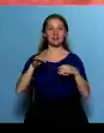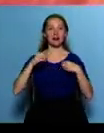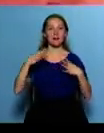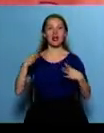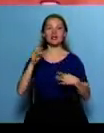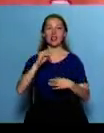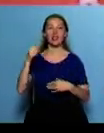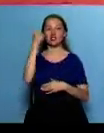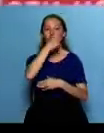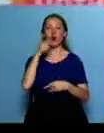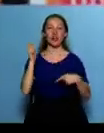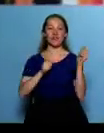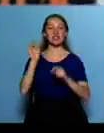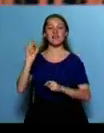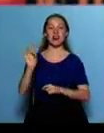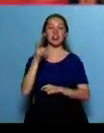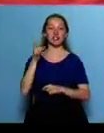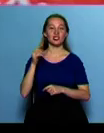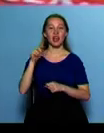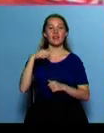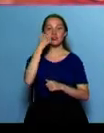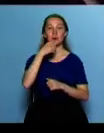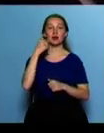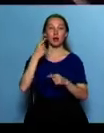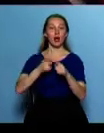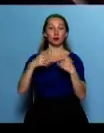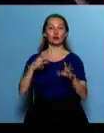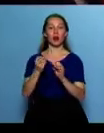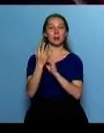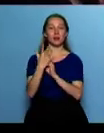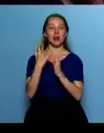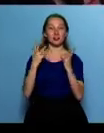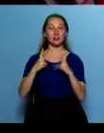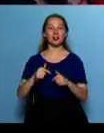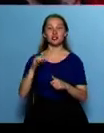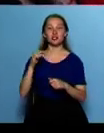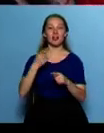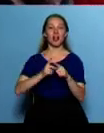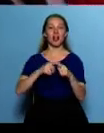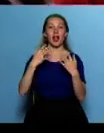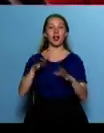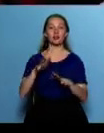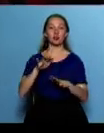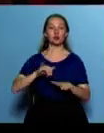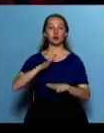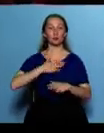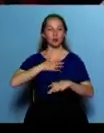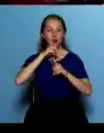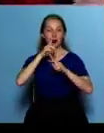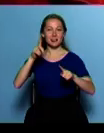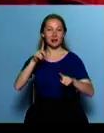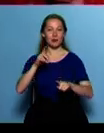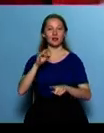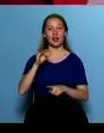фестиваль. В этом году он юбилейный, 15-й по счету. Этот фестиваль уже давно стал визитной карточкой города. Об этом сегодня напоминали